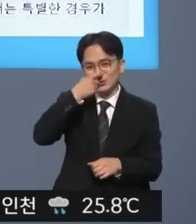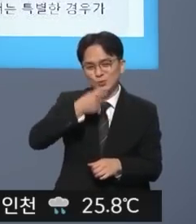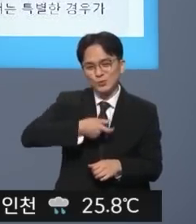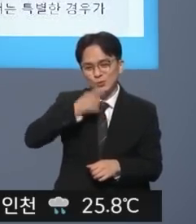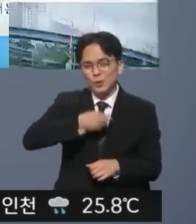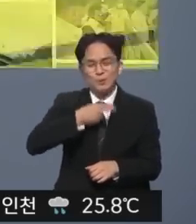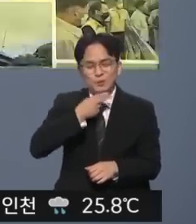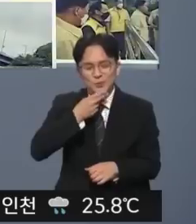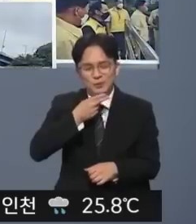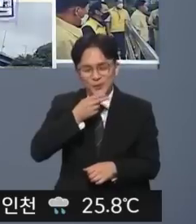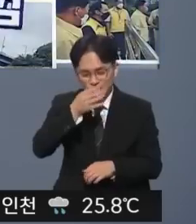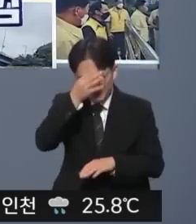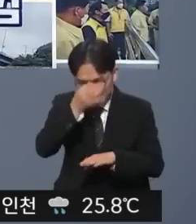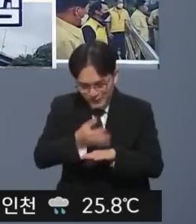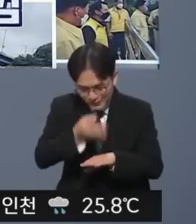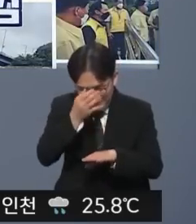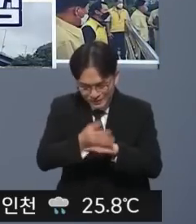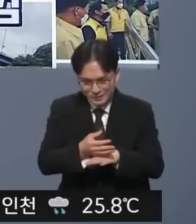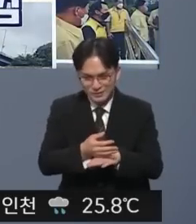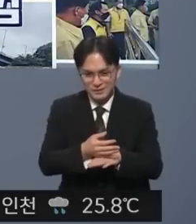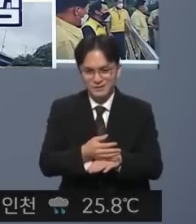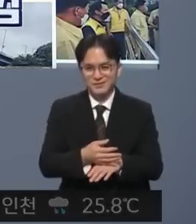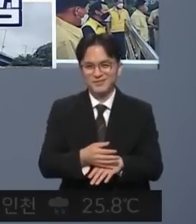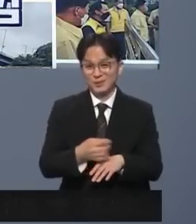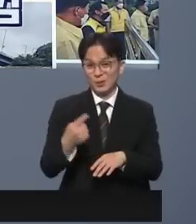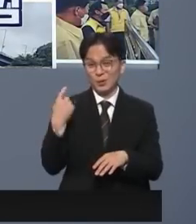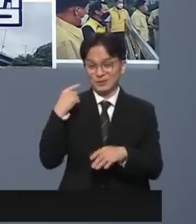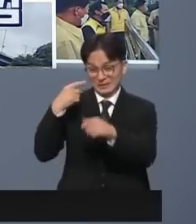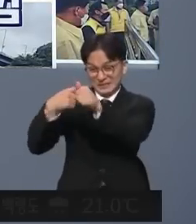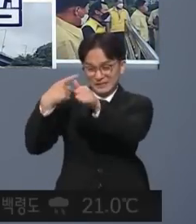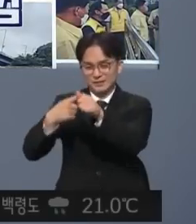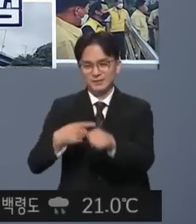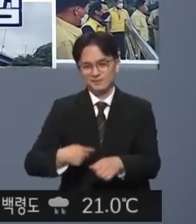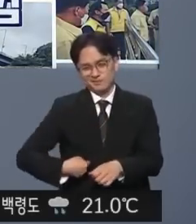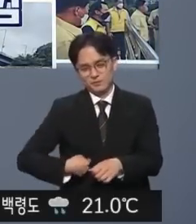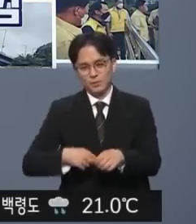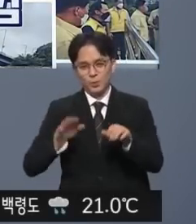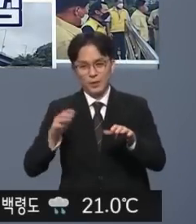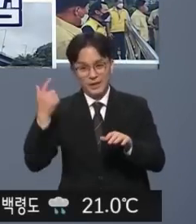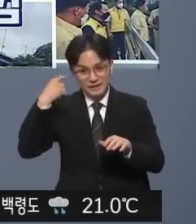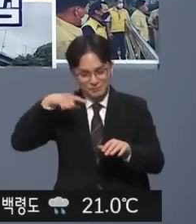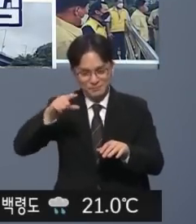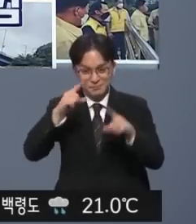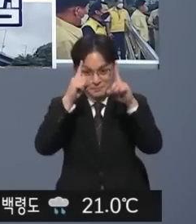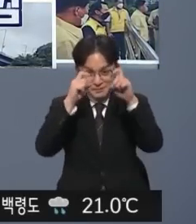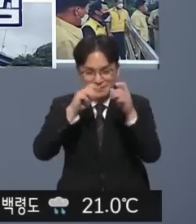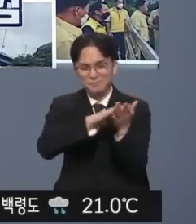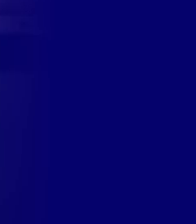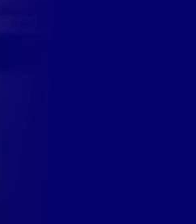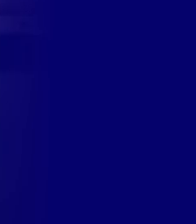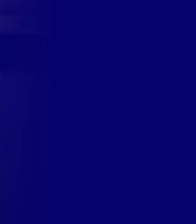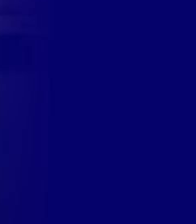의식회의서일까요? 오늘은 땅 꺼짐 발생 현장과 빗물 펌프장에 방문한 사진을 올렸습니다.